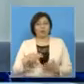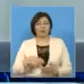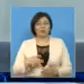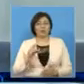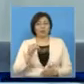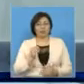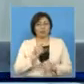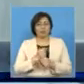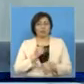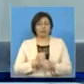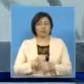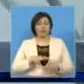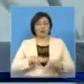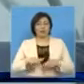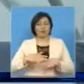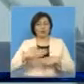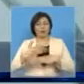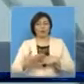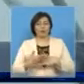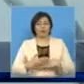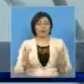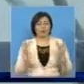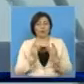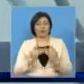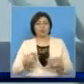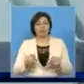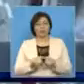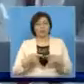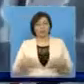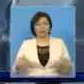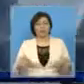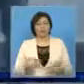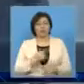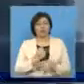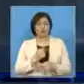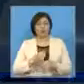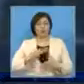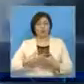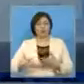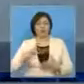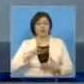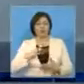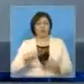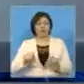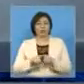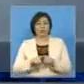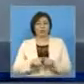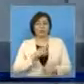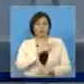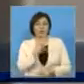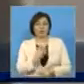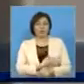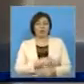диагностикалық қондырғы, компьютерлік томограф, функционалды кереуеттер және тағы да басқа көптеген құрылғылар сатып алынған. Сонымен бірге қуаты